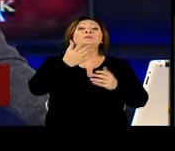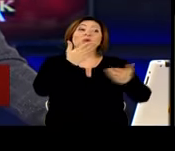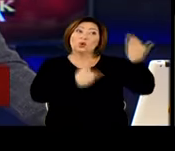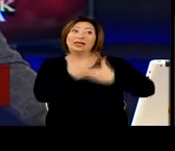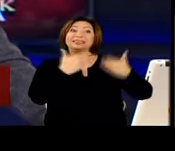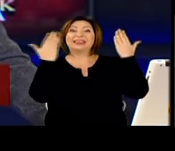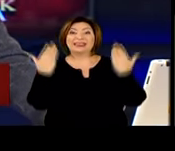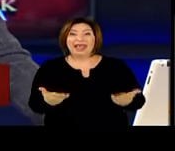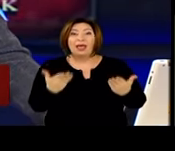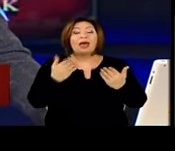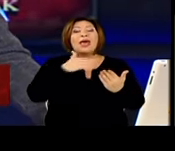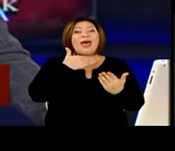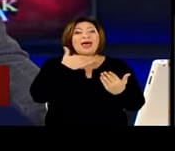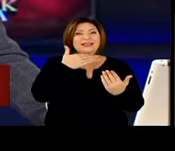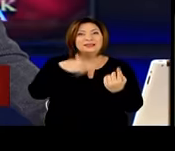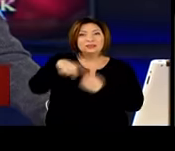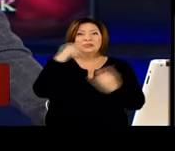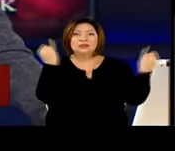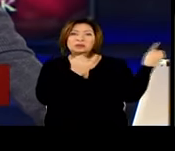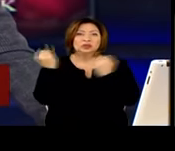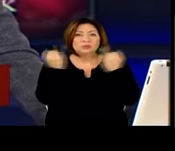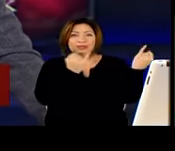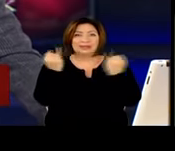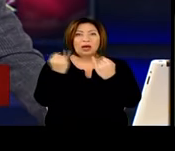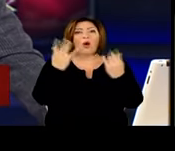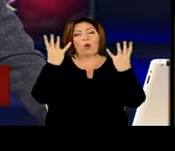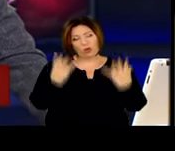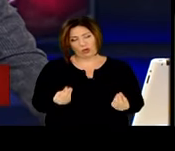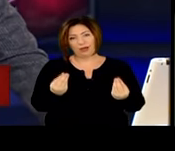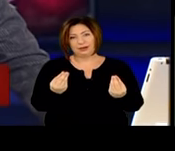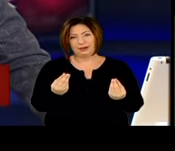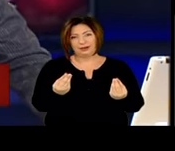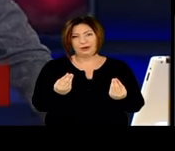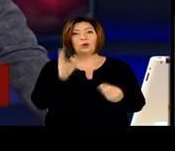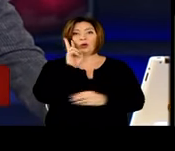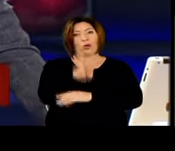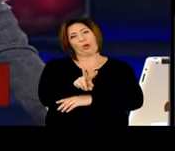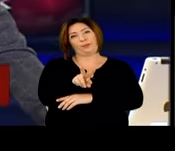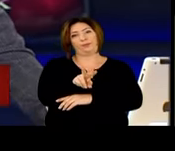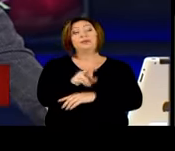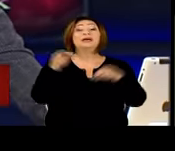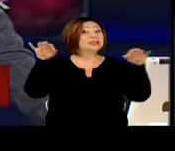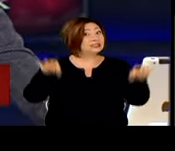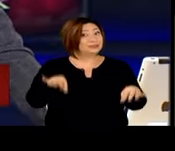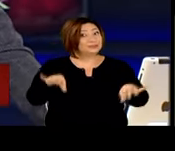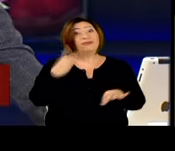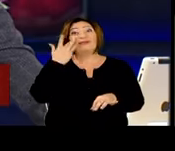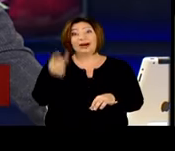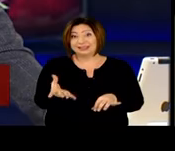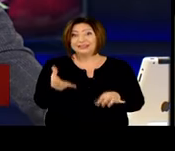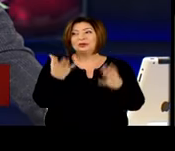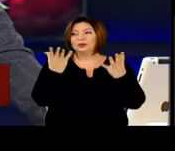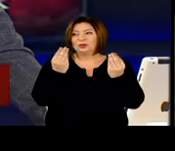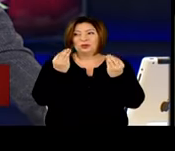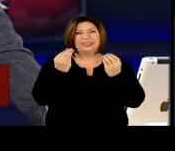de kısır bir et tartışmasında olduklarını görüyorum. Şu anda da farkındaysanız